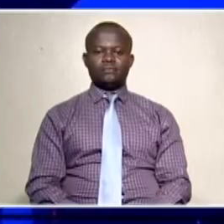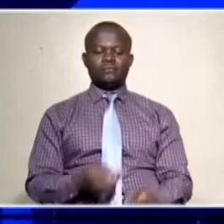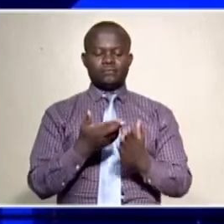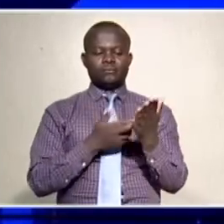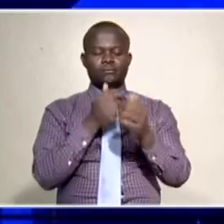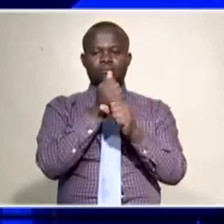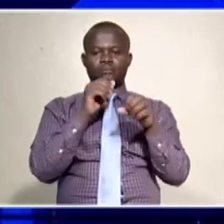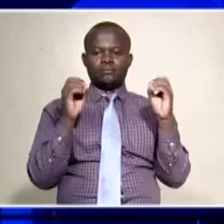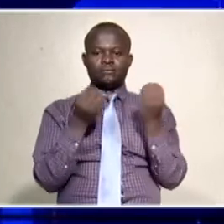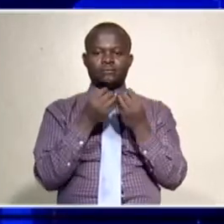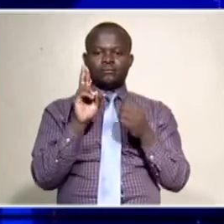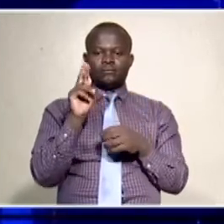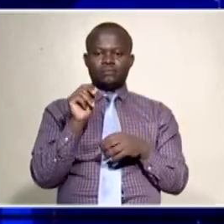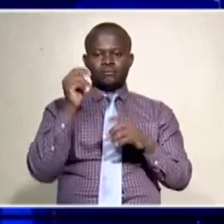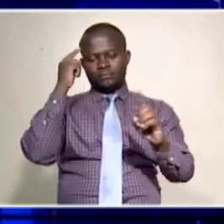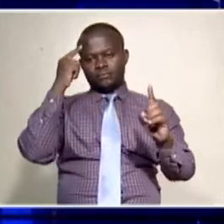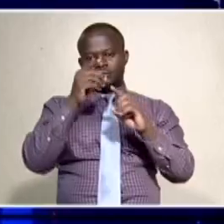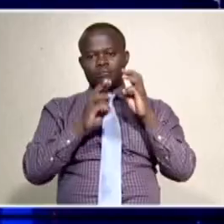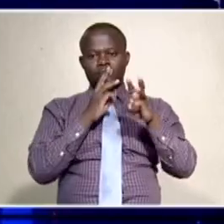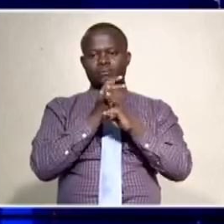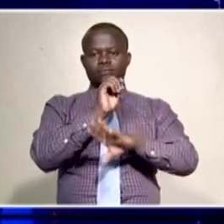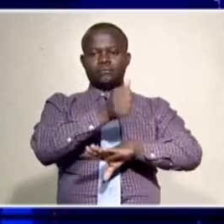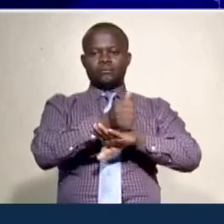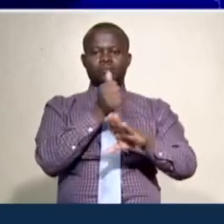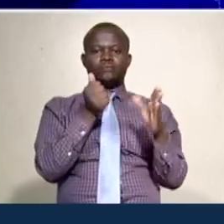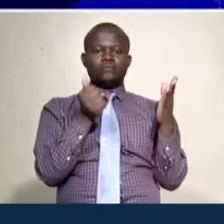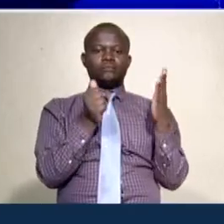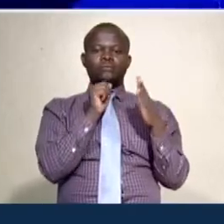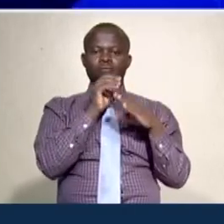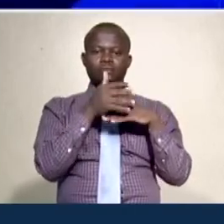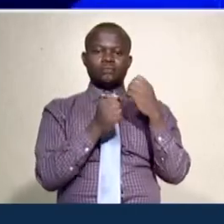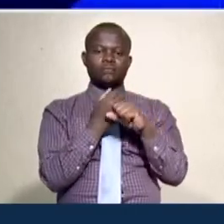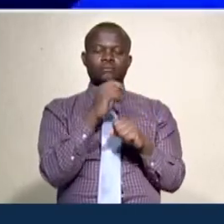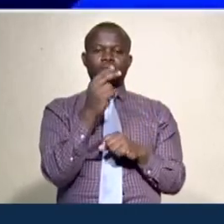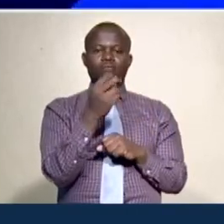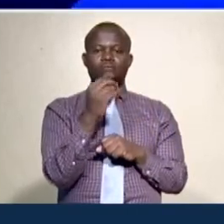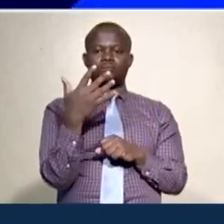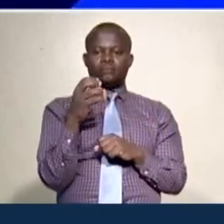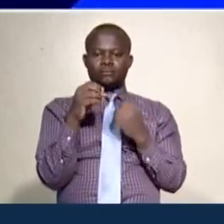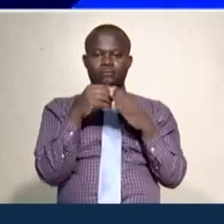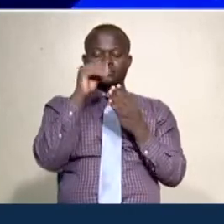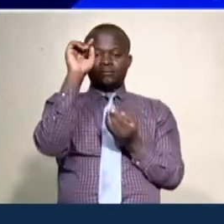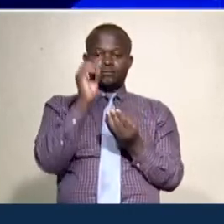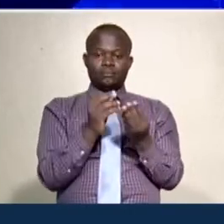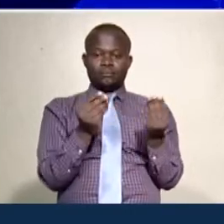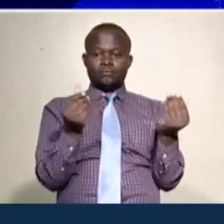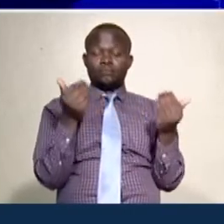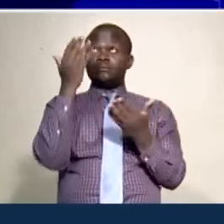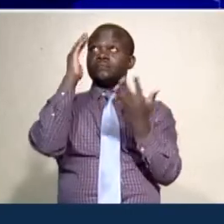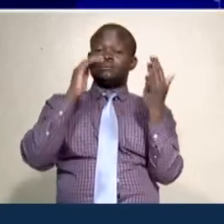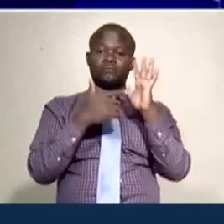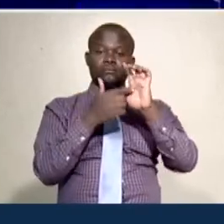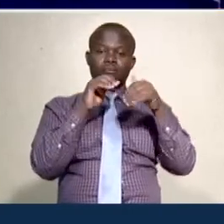Raporo yakozwe n'umuryango w'abibumbye ku ntego isi yihaye kugeraho bitarenze umwaka wa 2030 ku kugabanya ihumana ry'ikirere. Iyo raporo